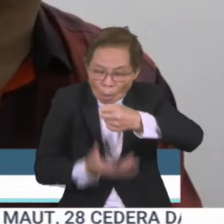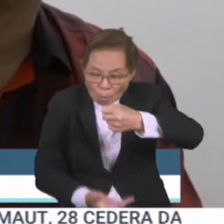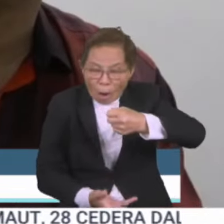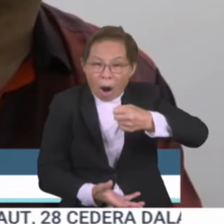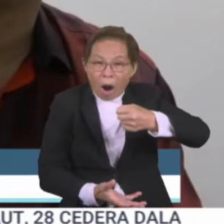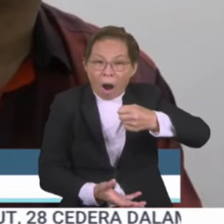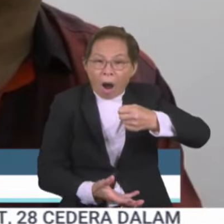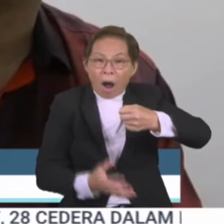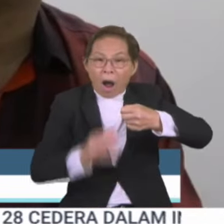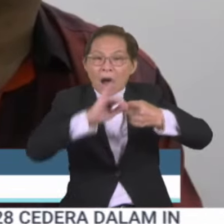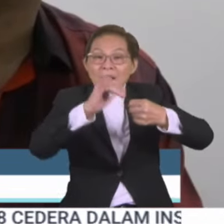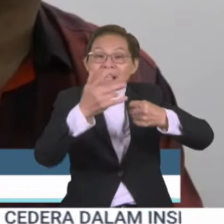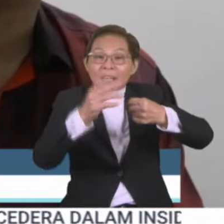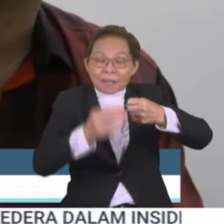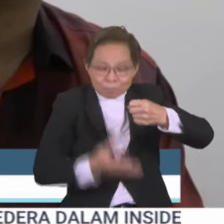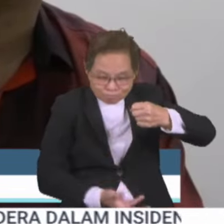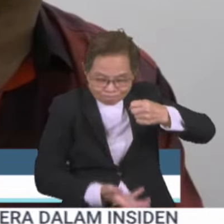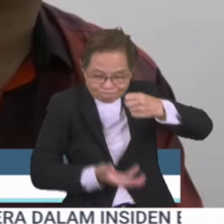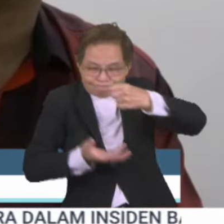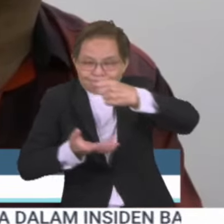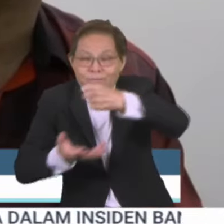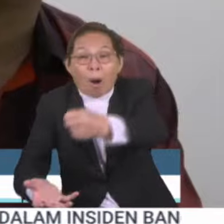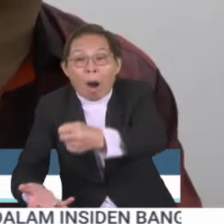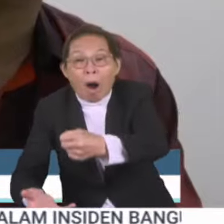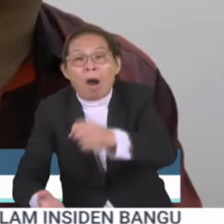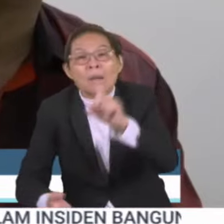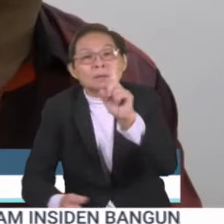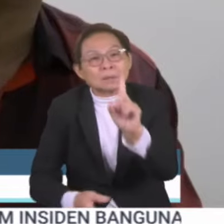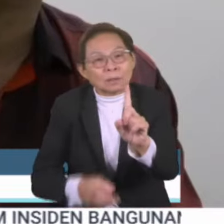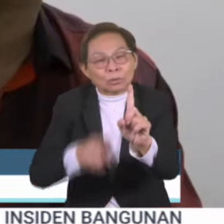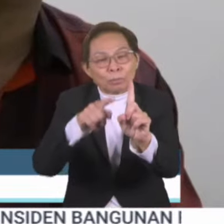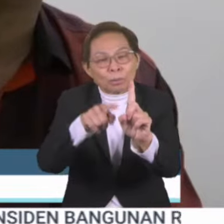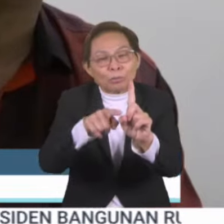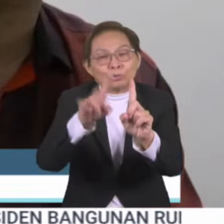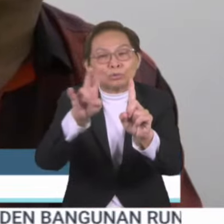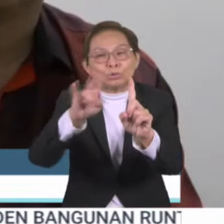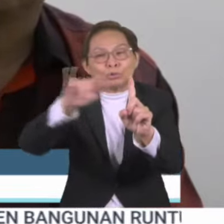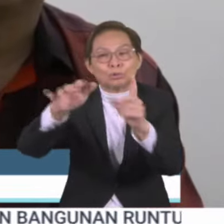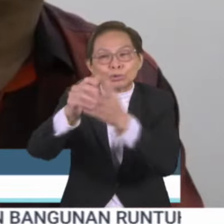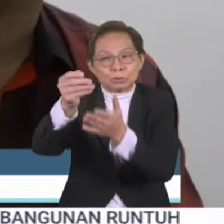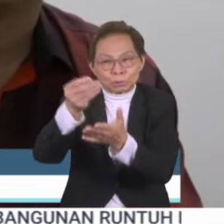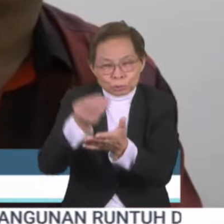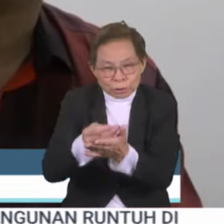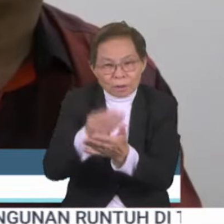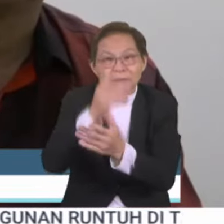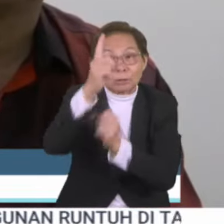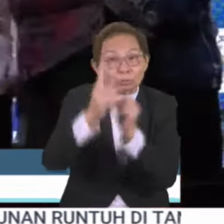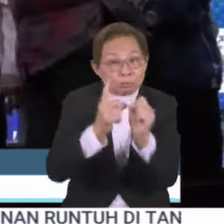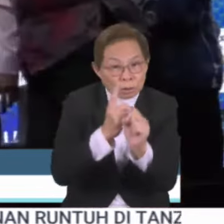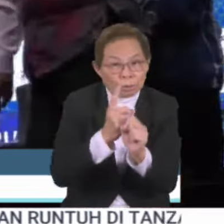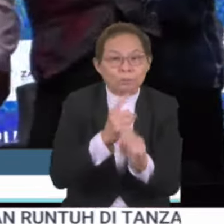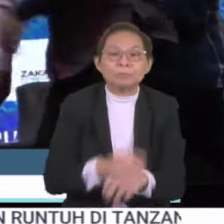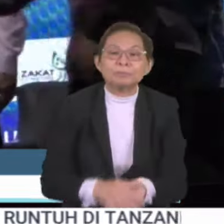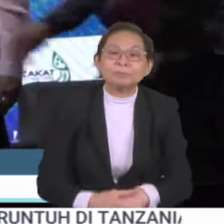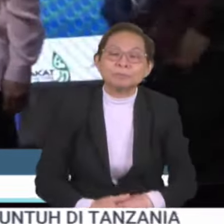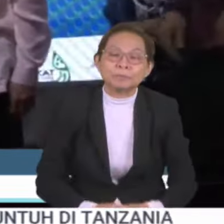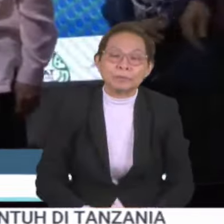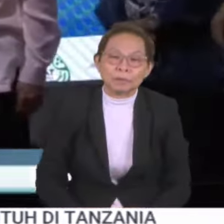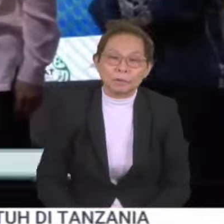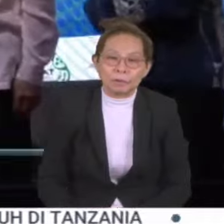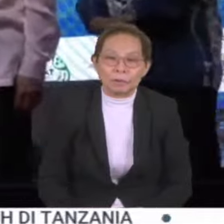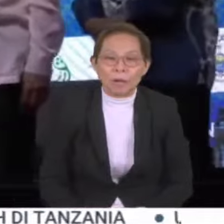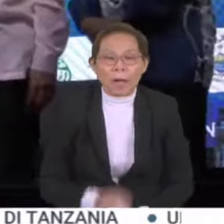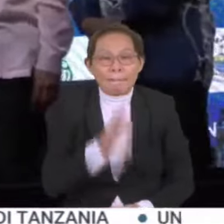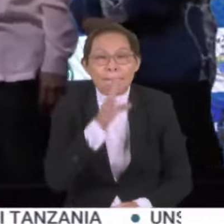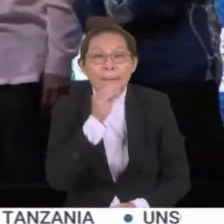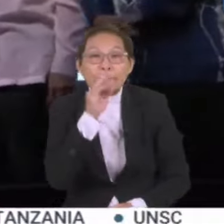Jabatan Kemajuan Islam Malaysia JAKIM sebanyak 1.7 juta setahun.